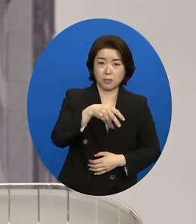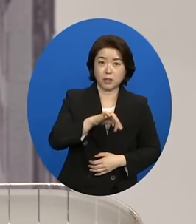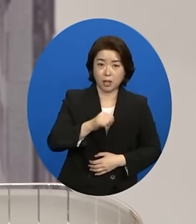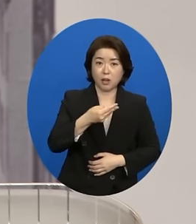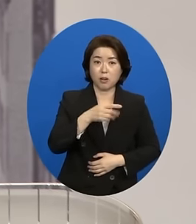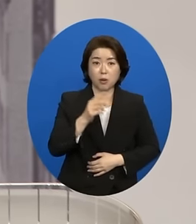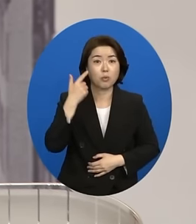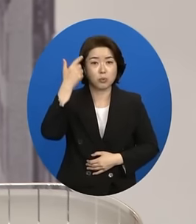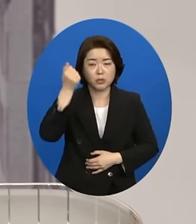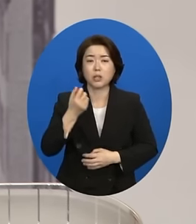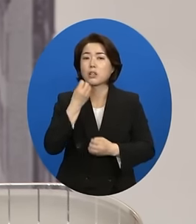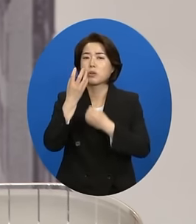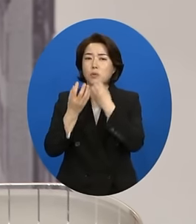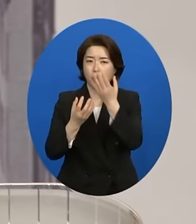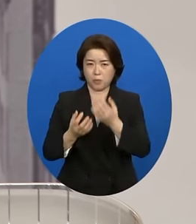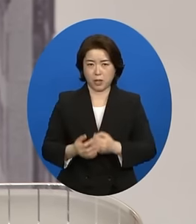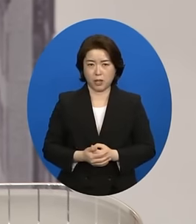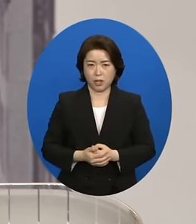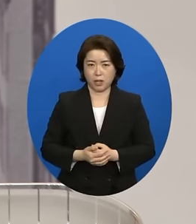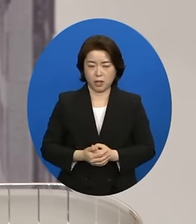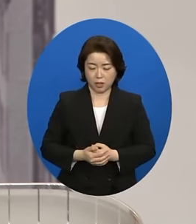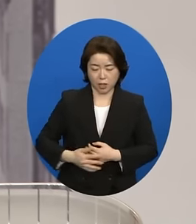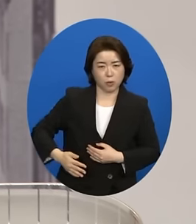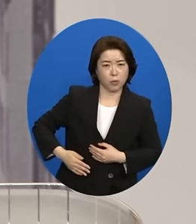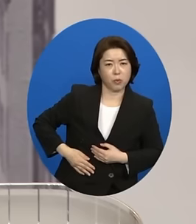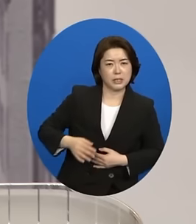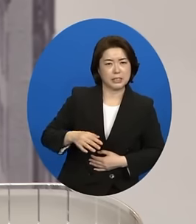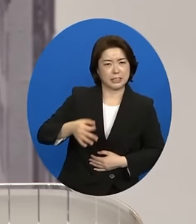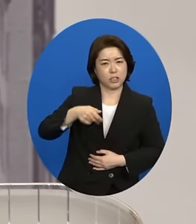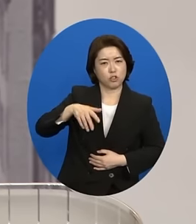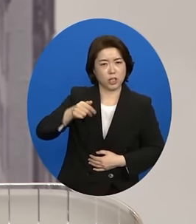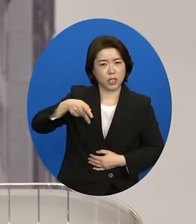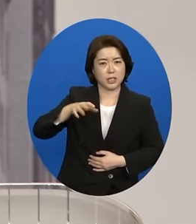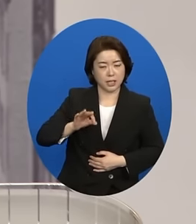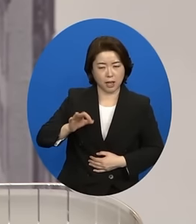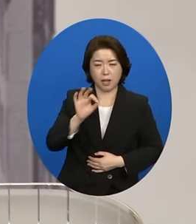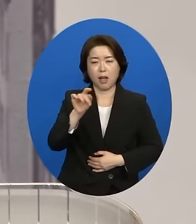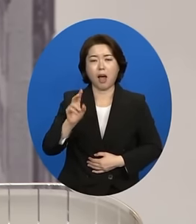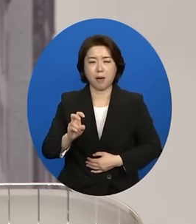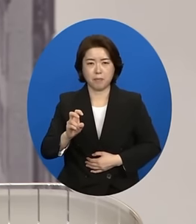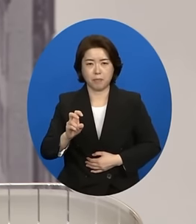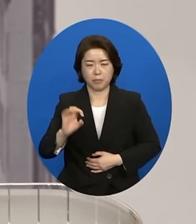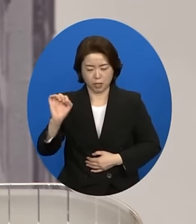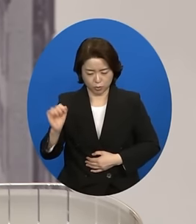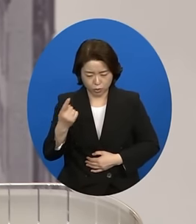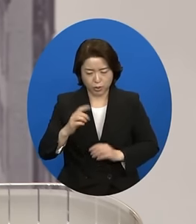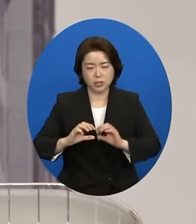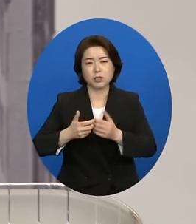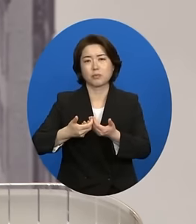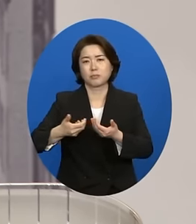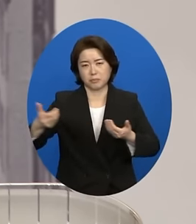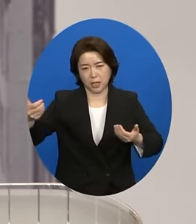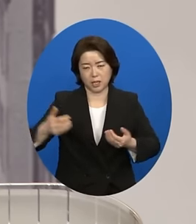고백이에요. 그리고 췌장암으로 돌아가셨어요. 이 암이